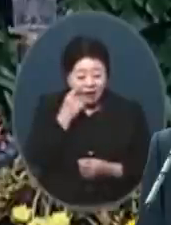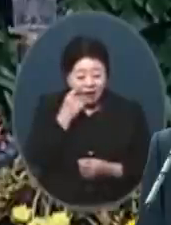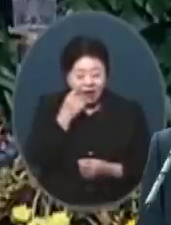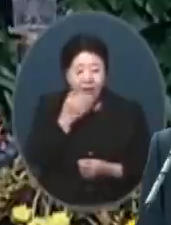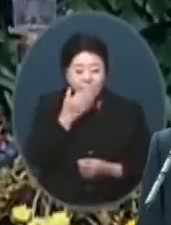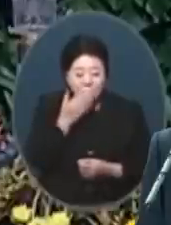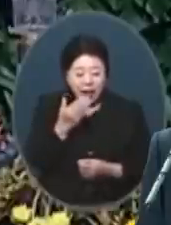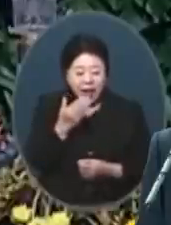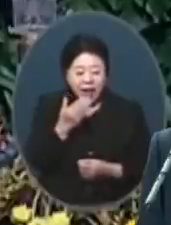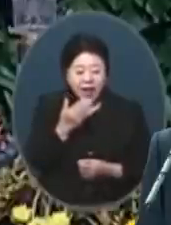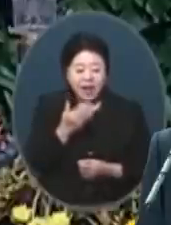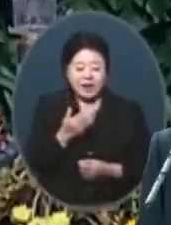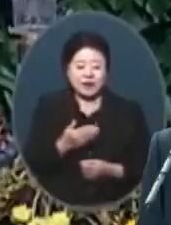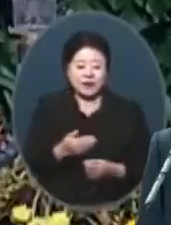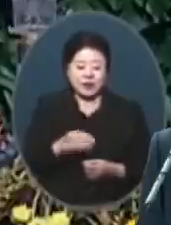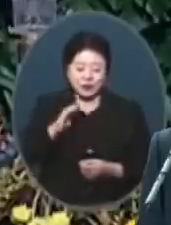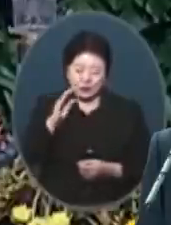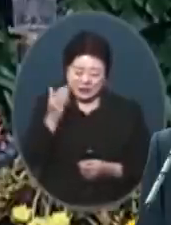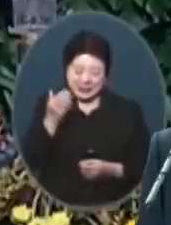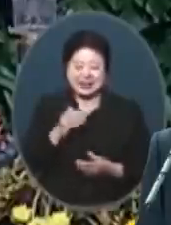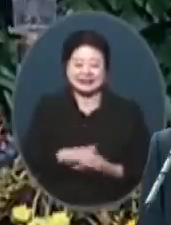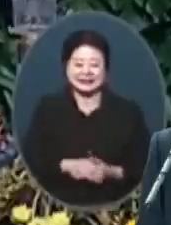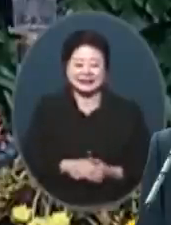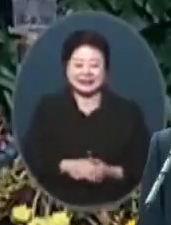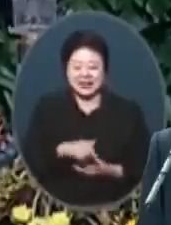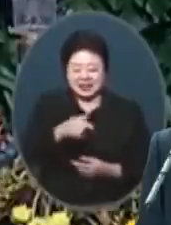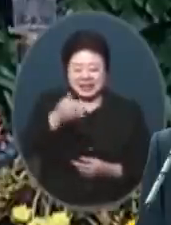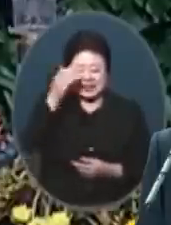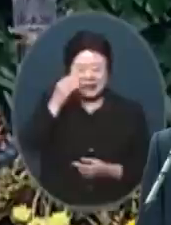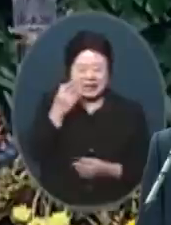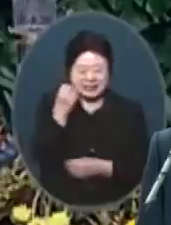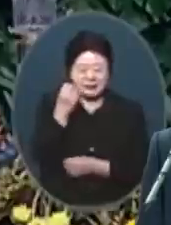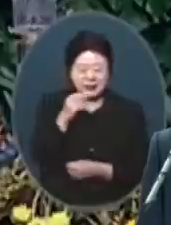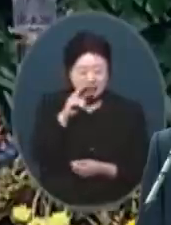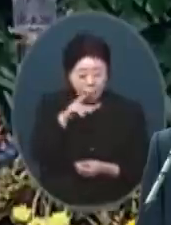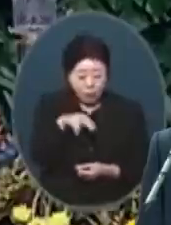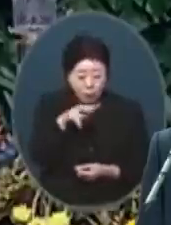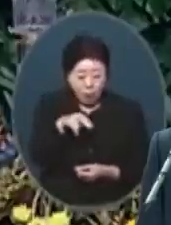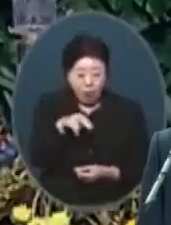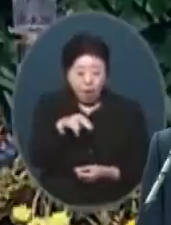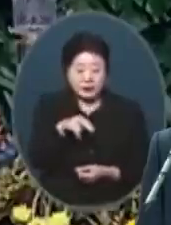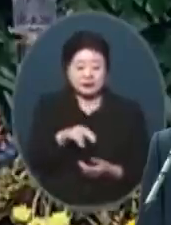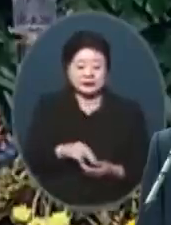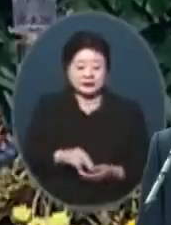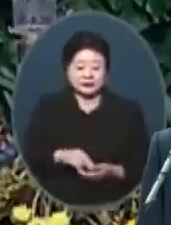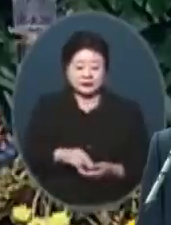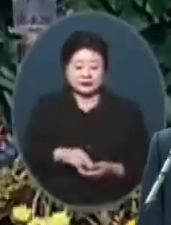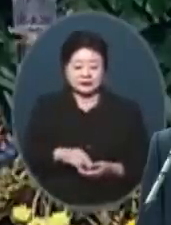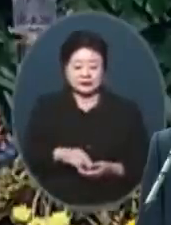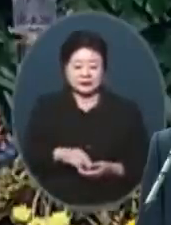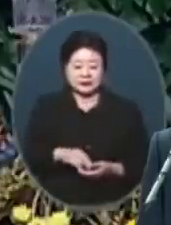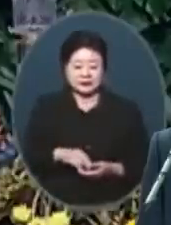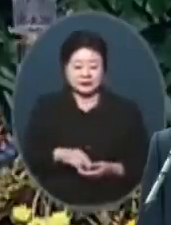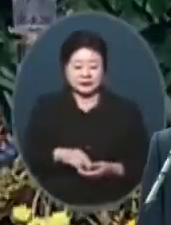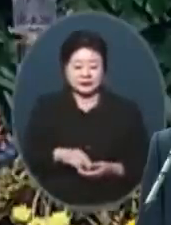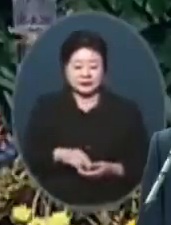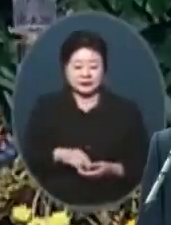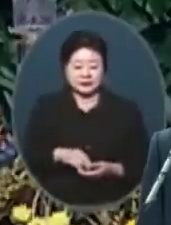불가능한 일들이 가능하게 되는 것입니다. 옛날 신문에 보면 이런 기사들이 실려있는 것을 봅니다.